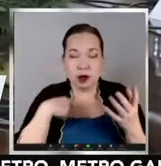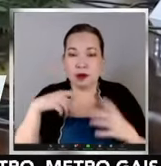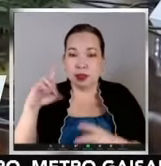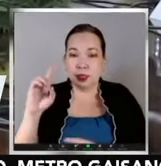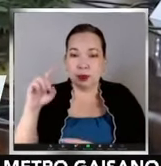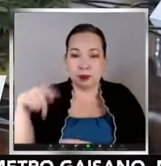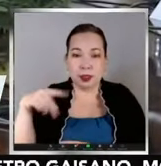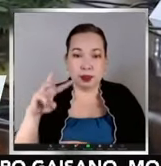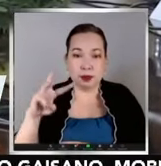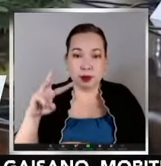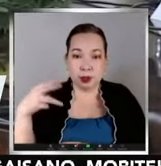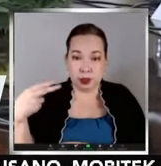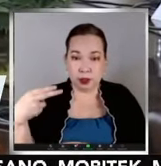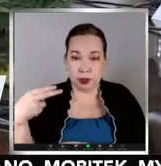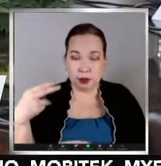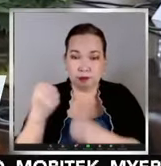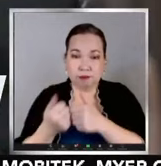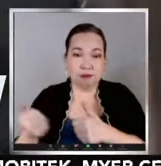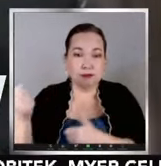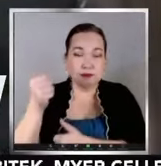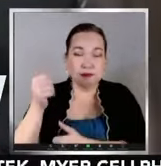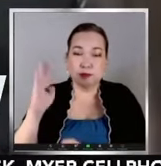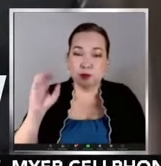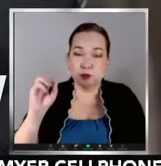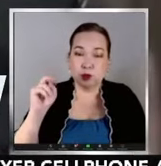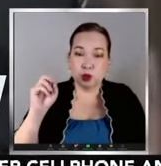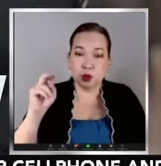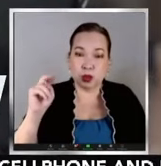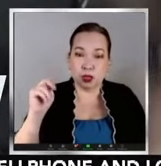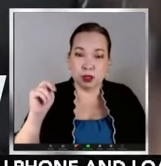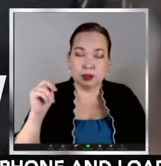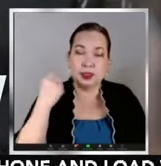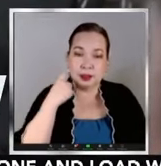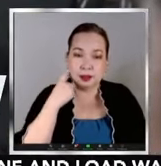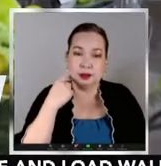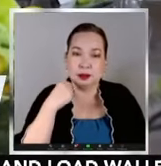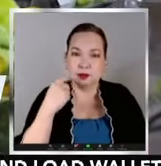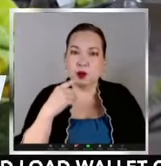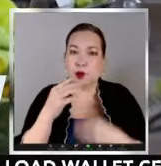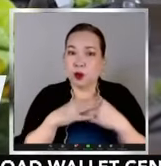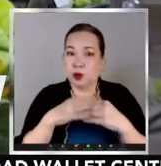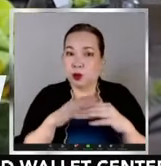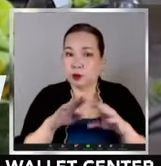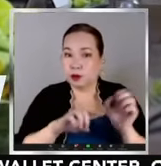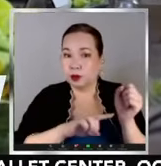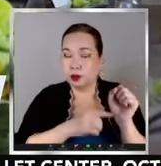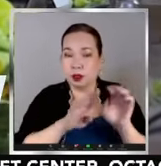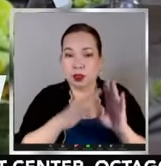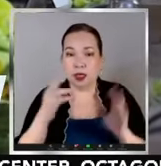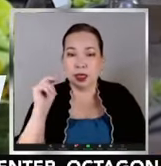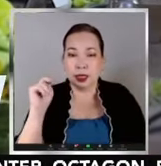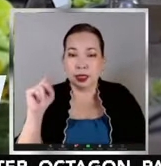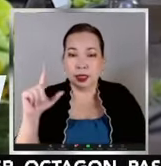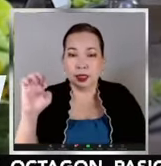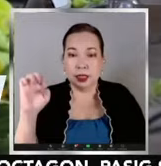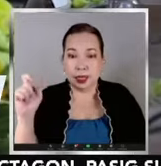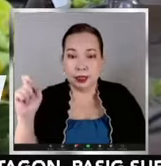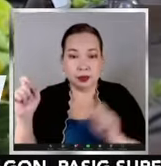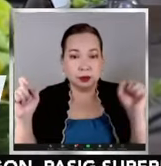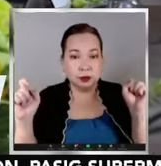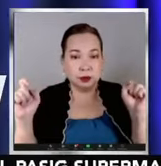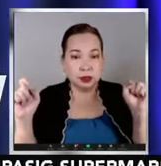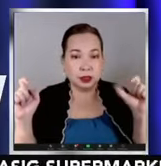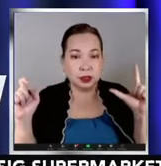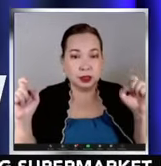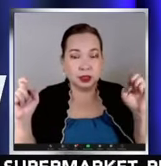DPWH Secretary Emmanuel Bonoan sa Pangulo kanina. Isa sa mga malapit na buksan, ang NLEX-SLEX Connector sa bahagi ng Caloocan at